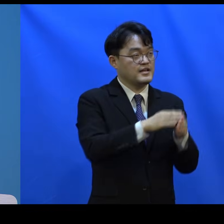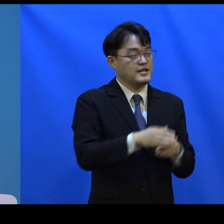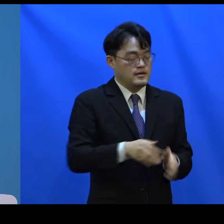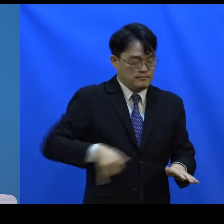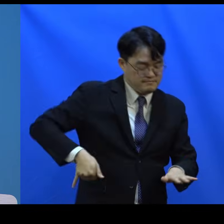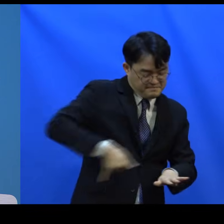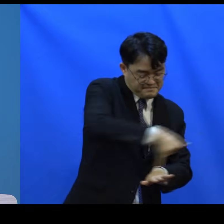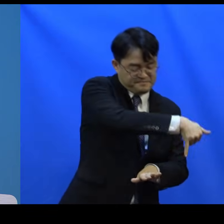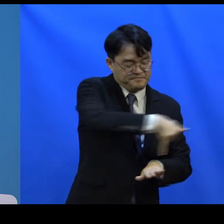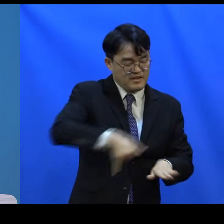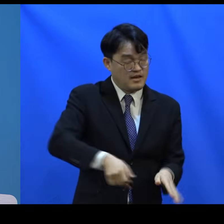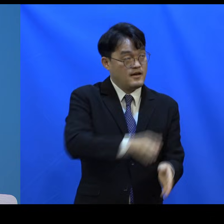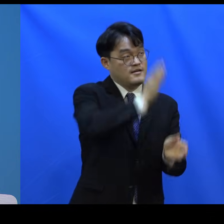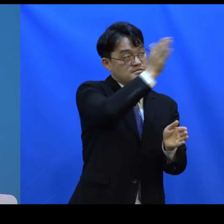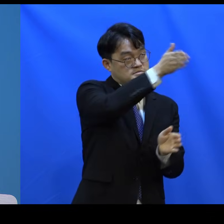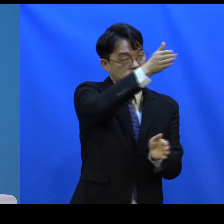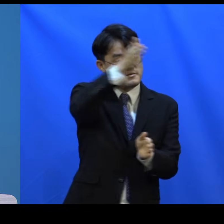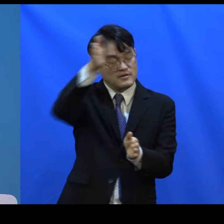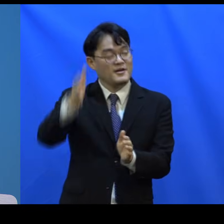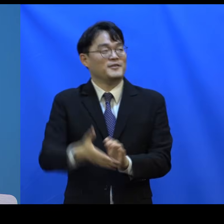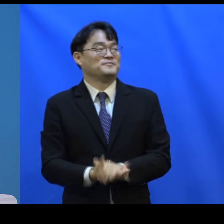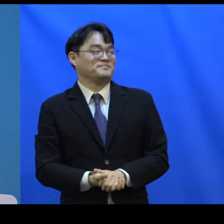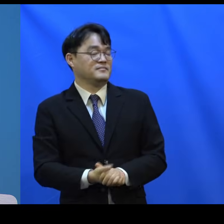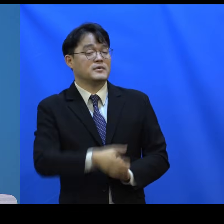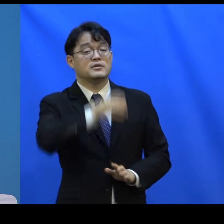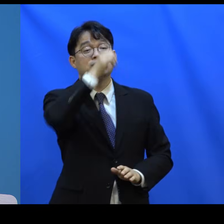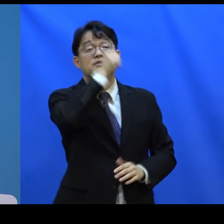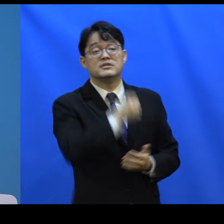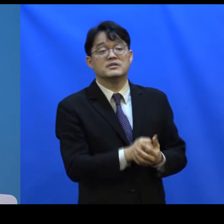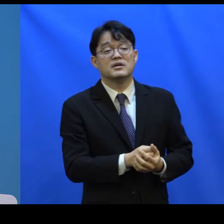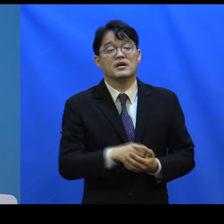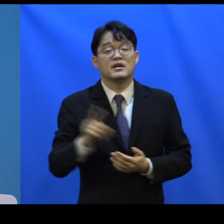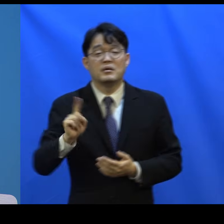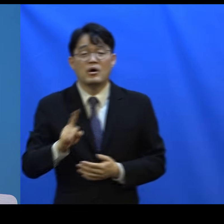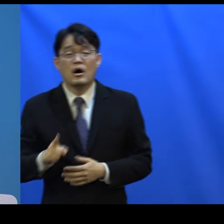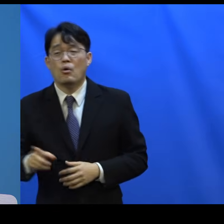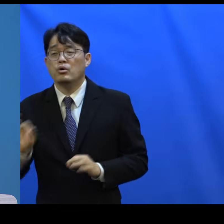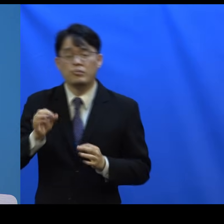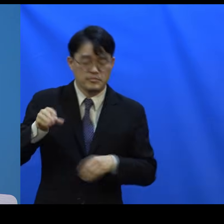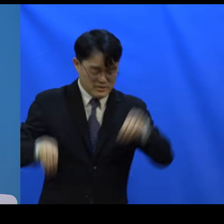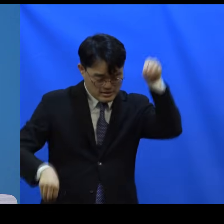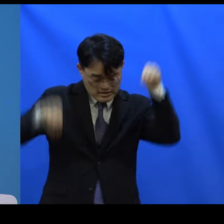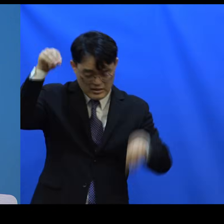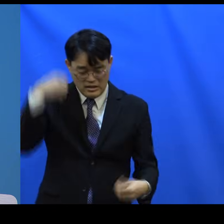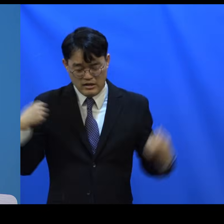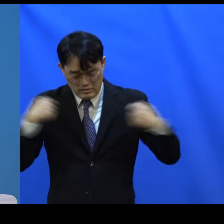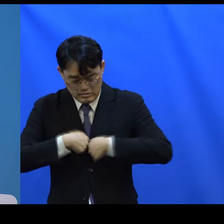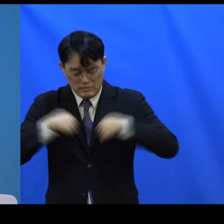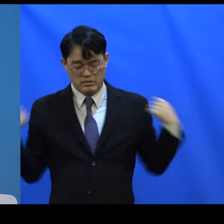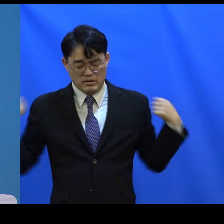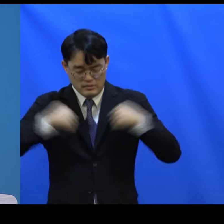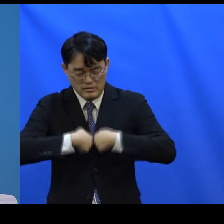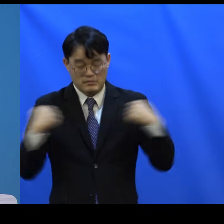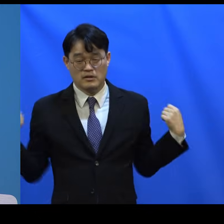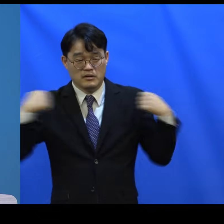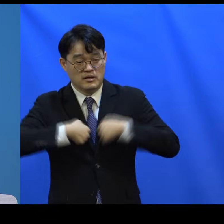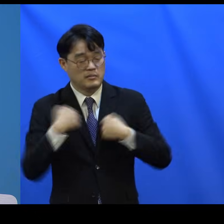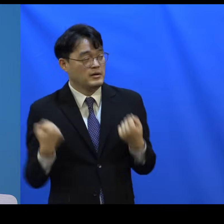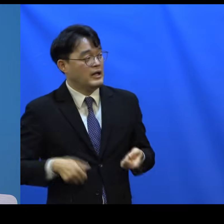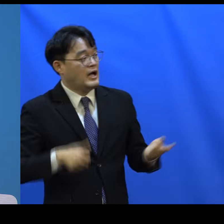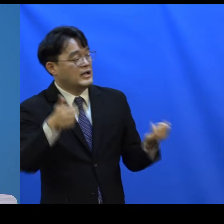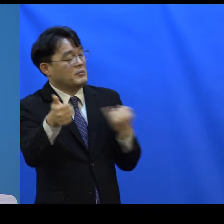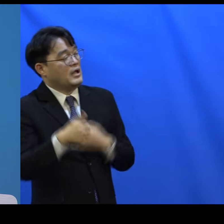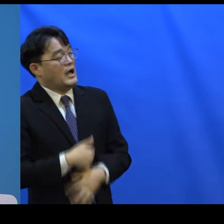근데 막 이 옷 저 옷 하다가 막 이제 늦으니까 남편은 또 입구에서 기다리고 있고 막 뭐 야단이 나고 뭐 나중에 보면